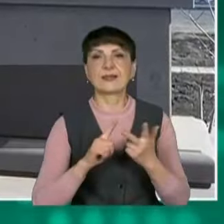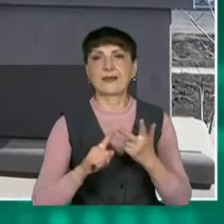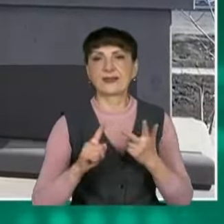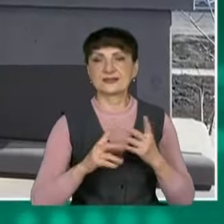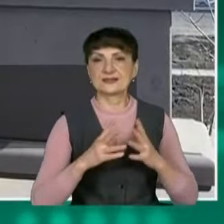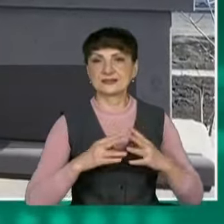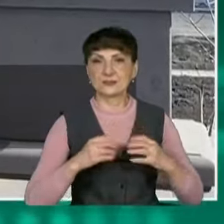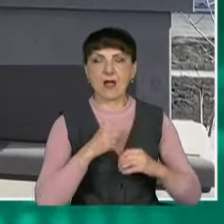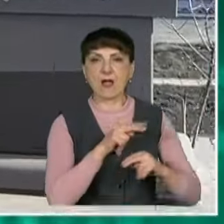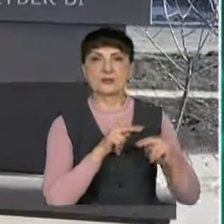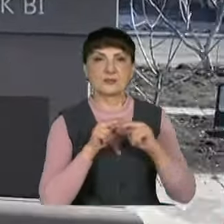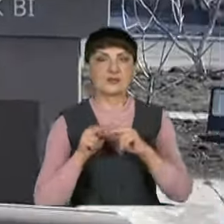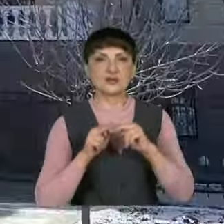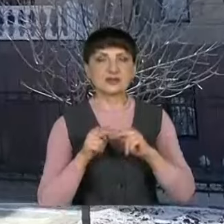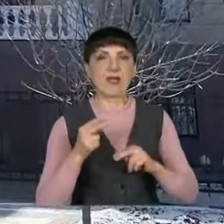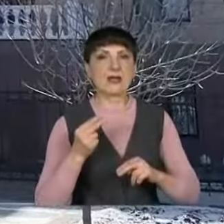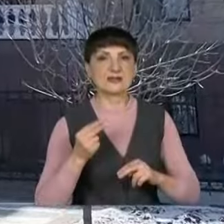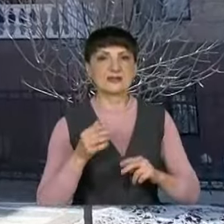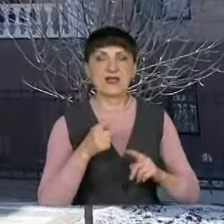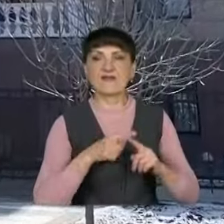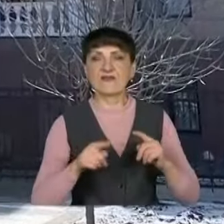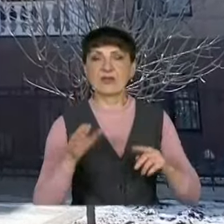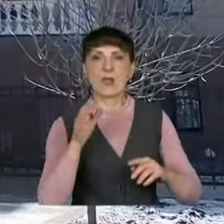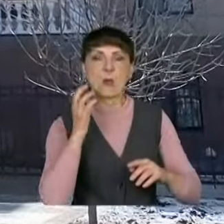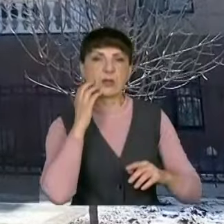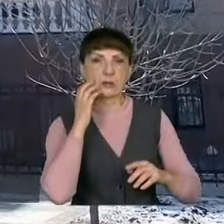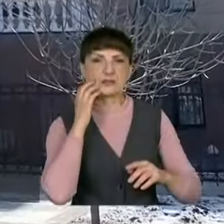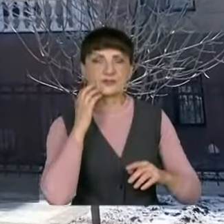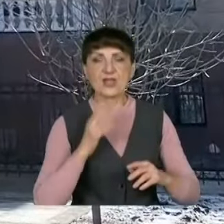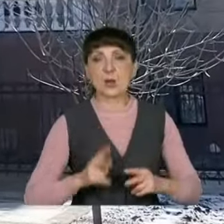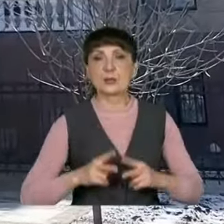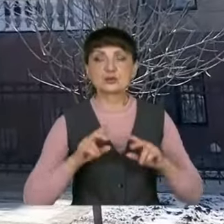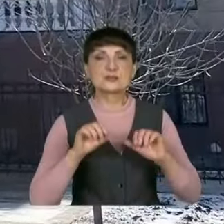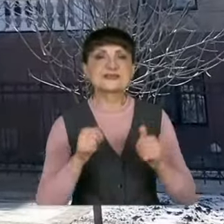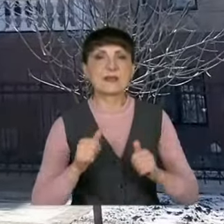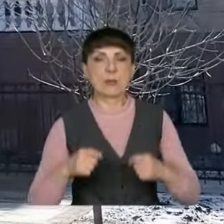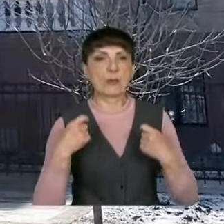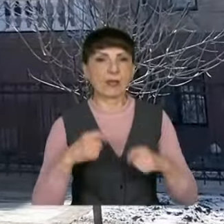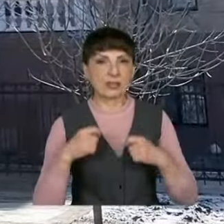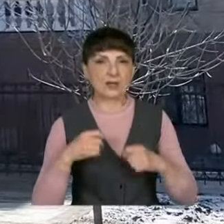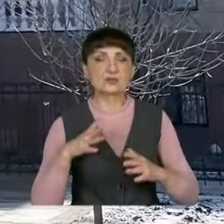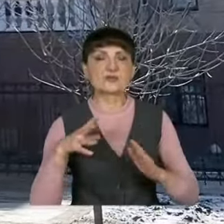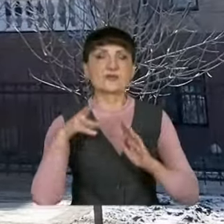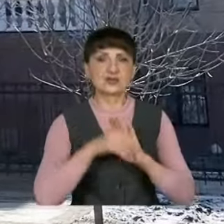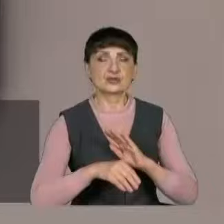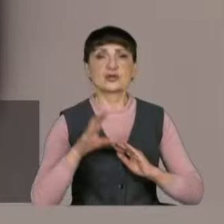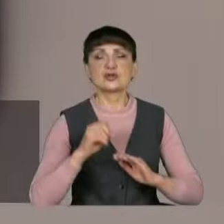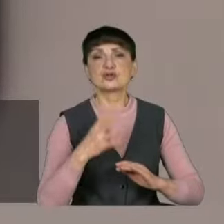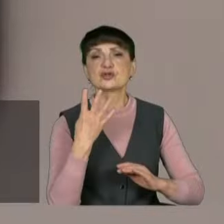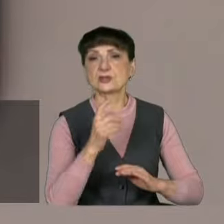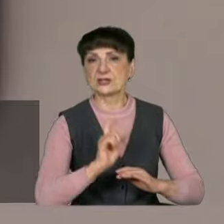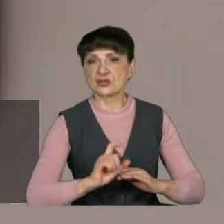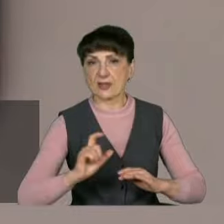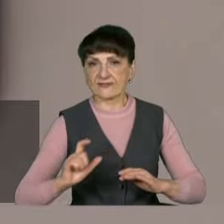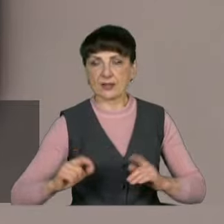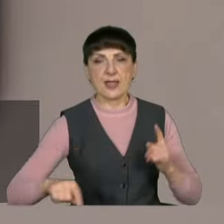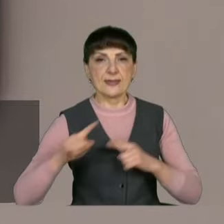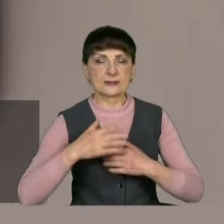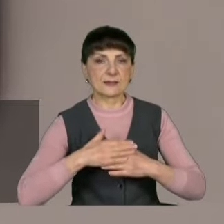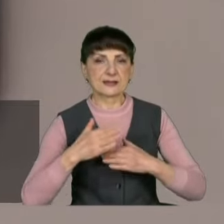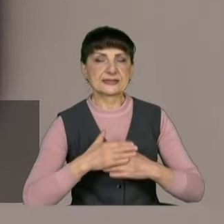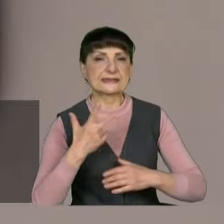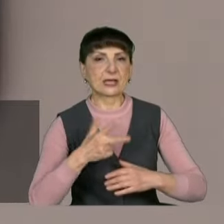которой перечисляли ей деньги во время беременности. К преступным схемам по продаже были вовлечены еще 4 человека. Их приговорили